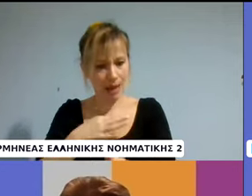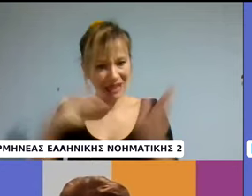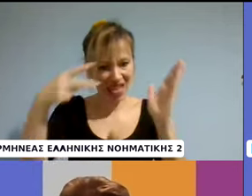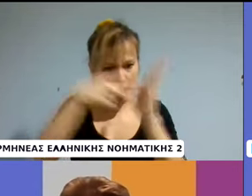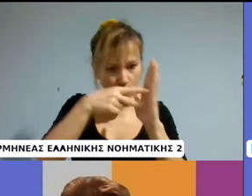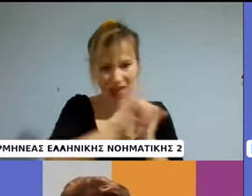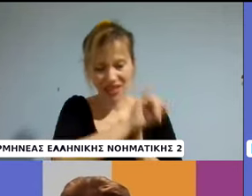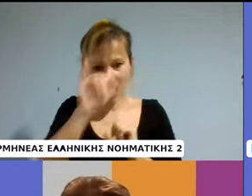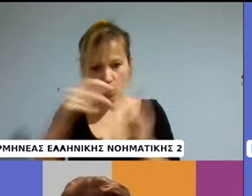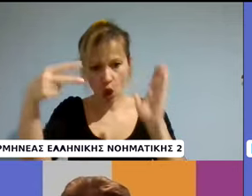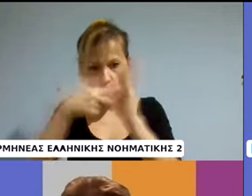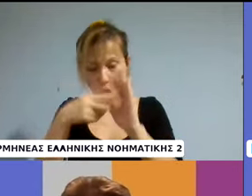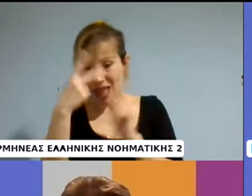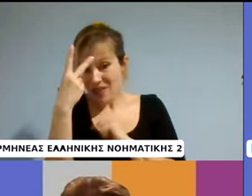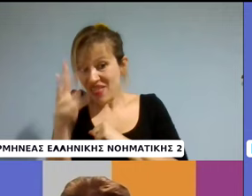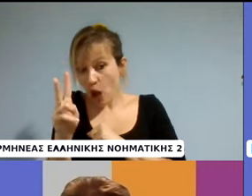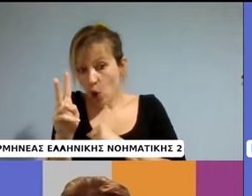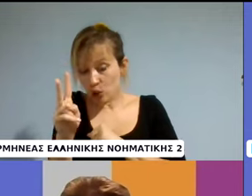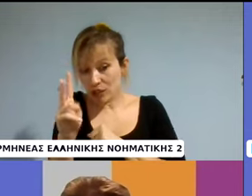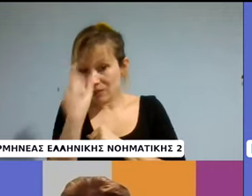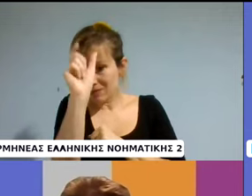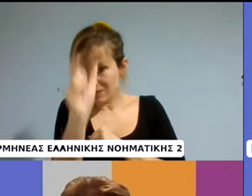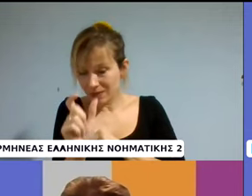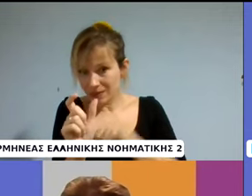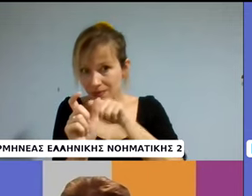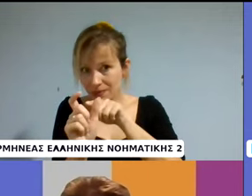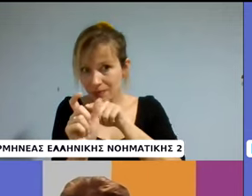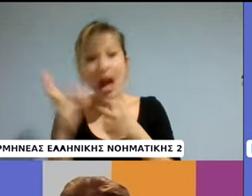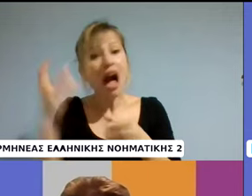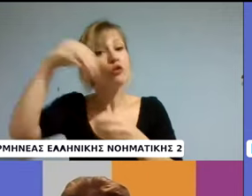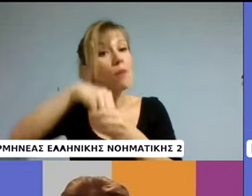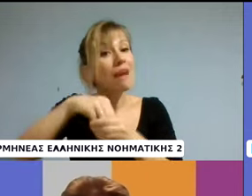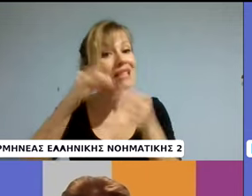2.200 χαρακτήρες πρωτοτύπου ή μεταφράσματος, εννοείται με ή χωρίς κενά?